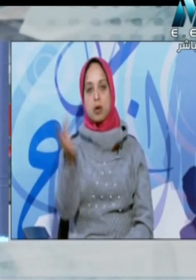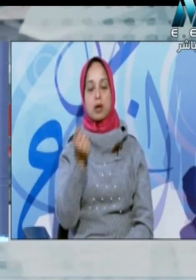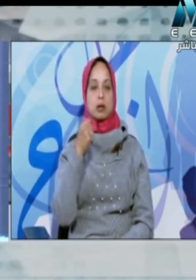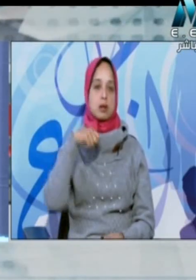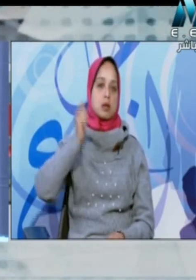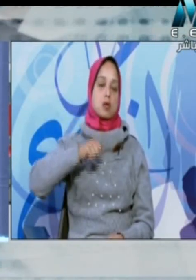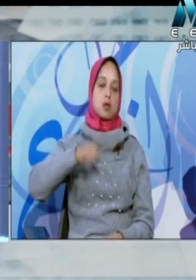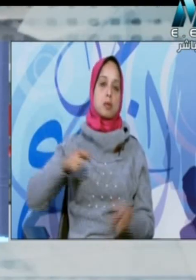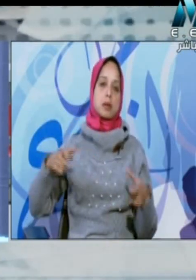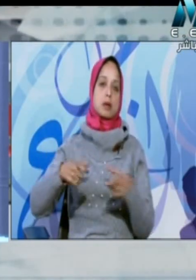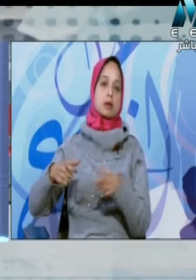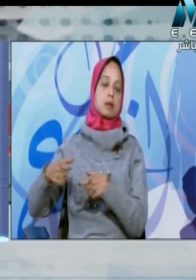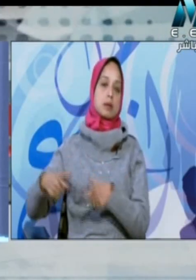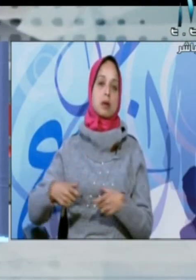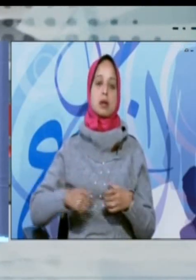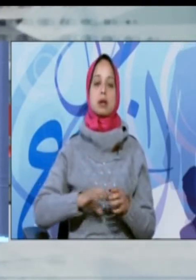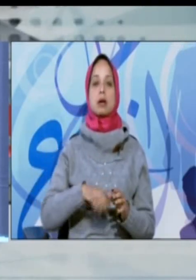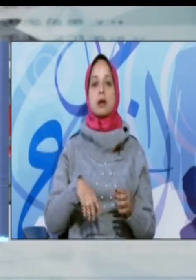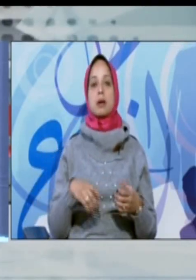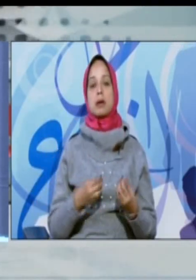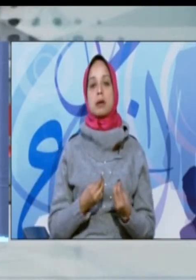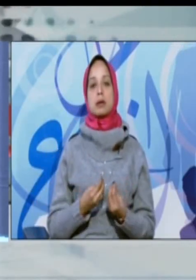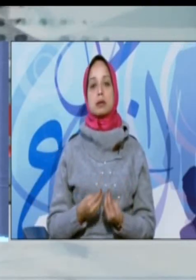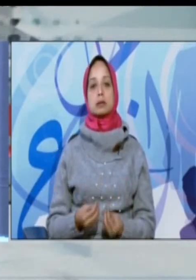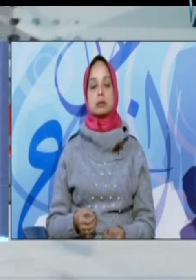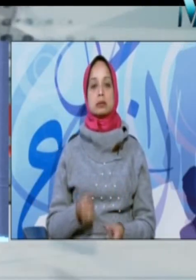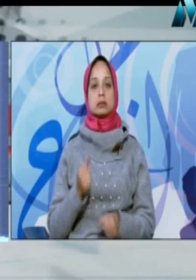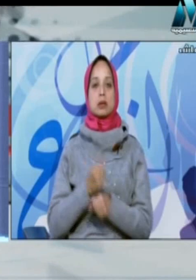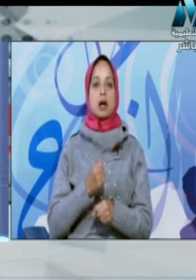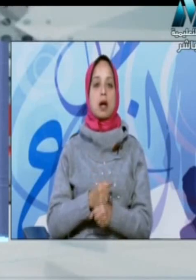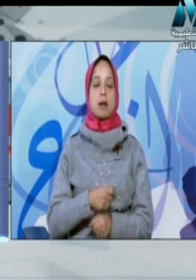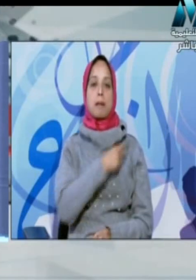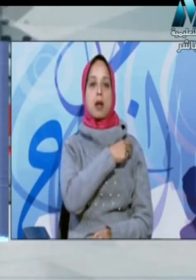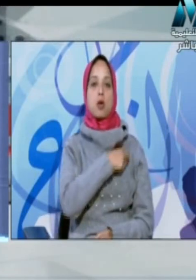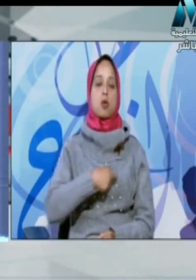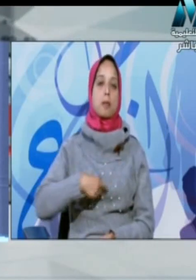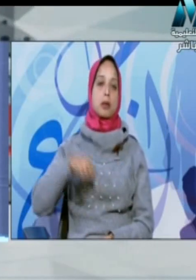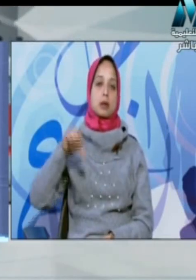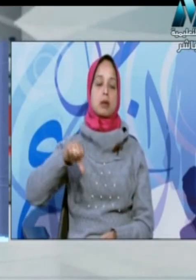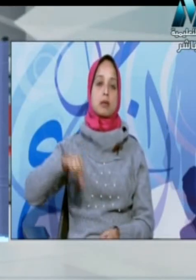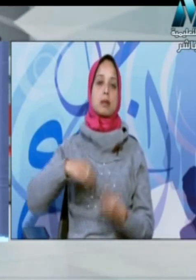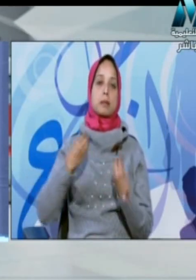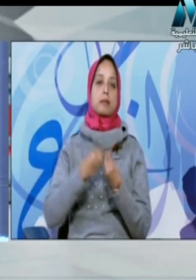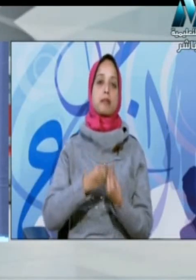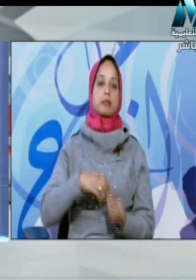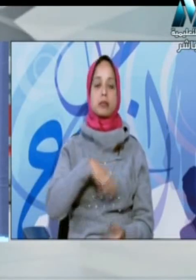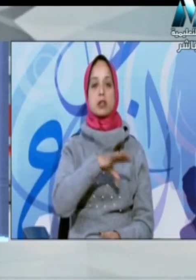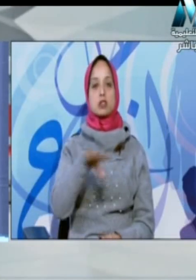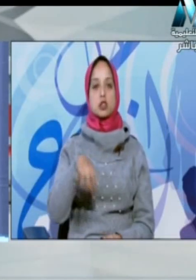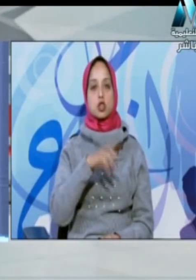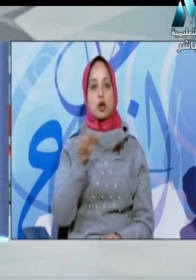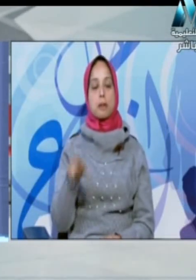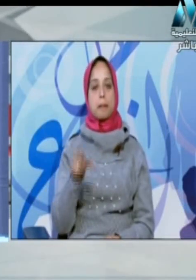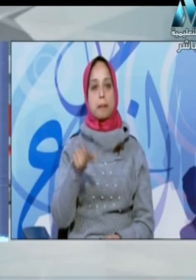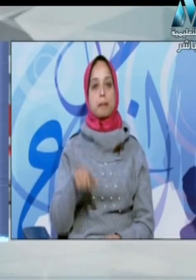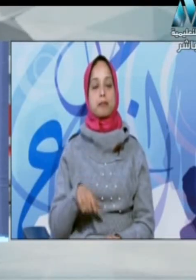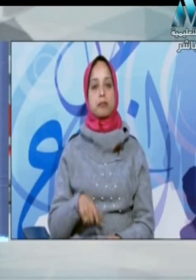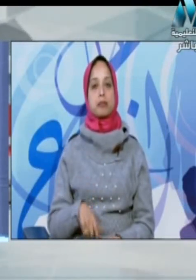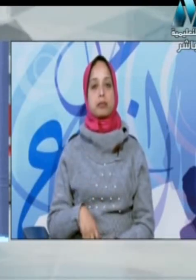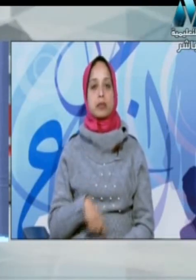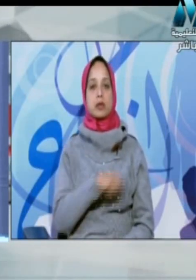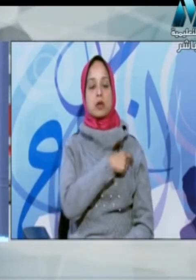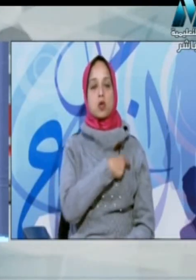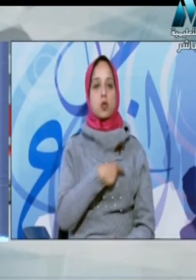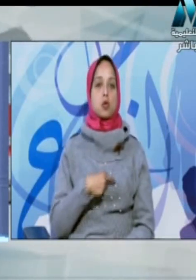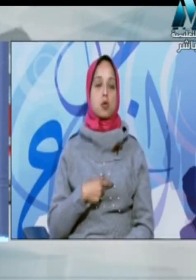باحزاب الاقليه، تالفت حكومات لم تكن تحظى بثقه الايه؟ الشعب. عهود الحكومات عدم